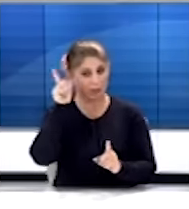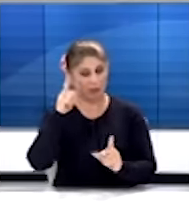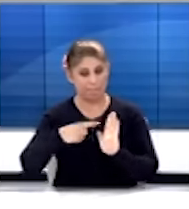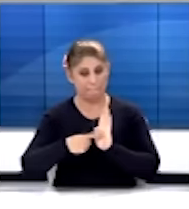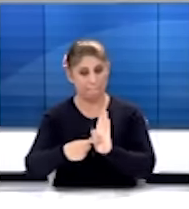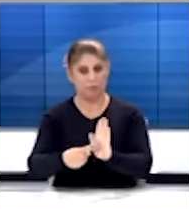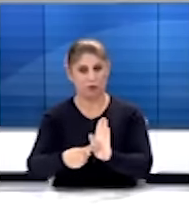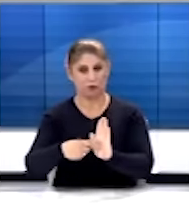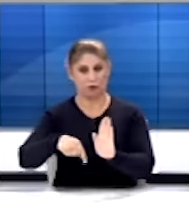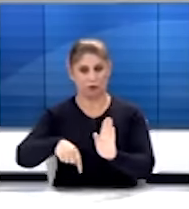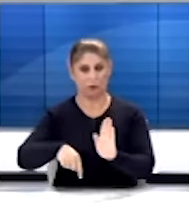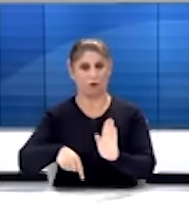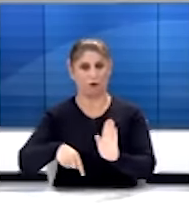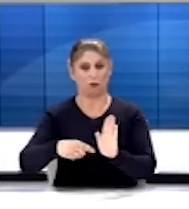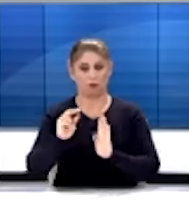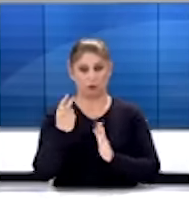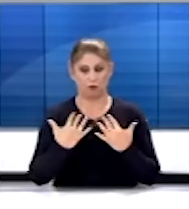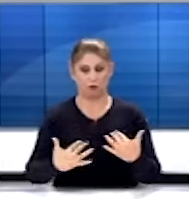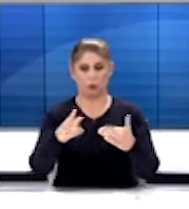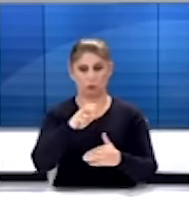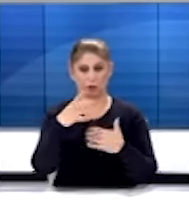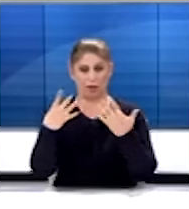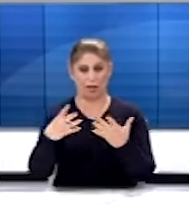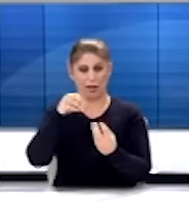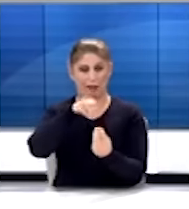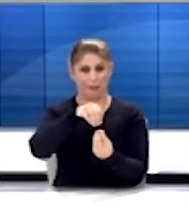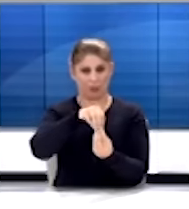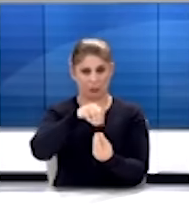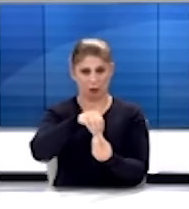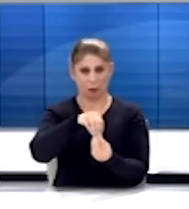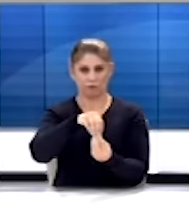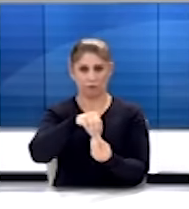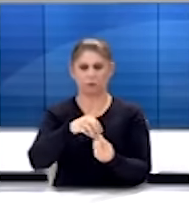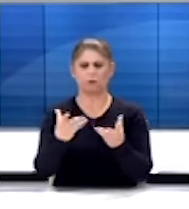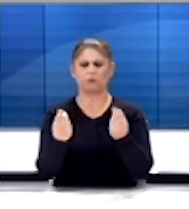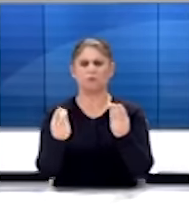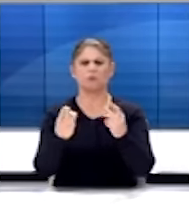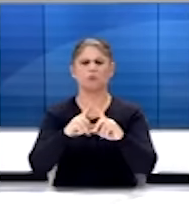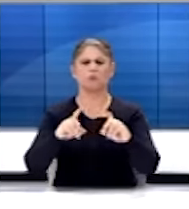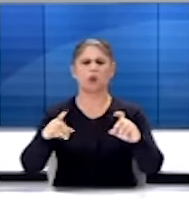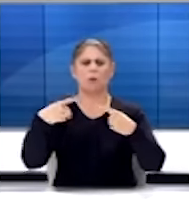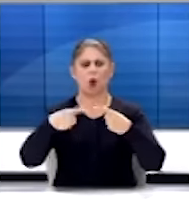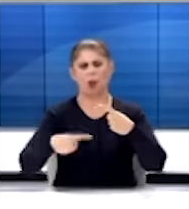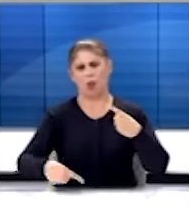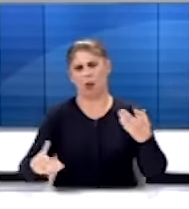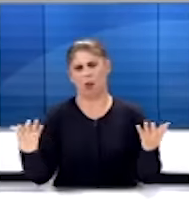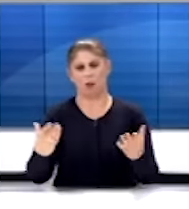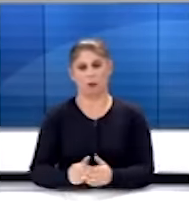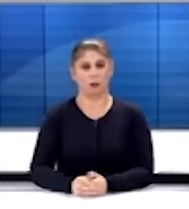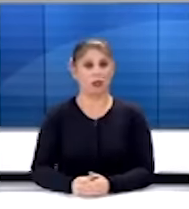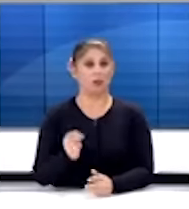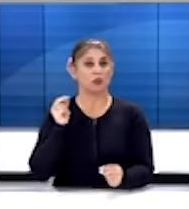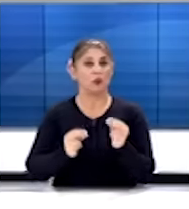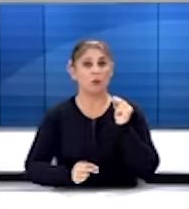την παρουσίασή της εδώ στη Βουλή στις 29 Απριλίου και τόσα άλλα. Το πρόβλημα είναι ότι